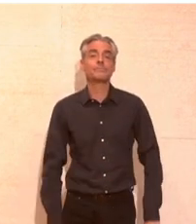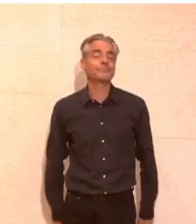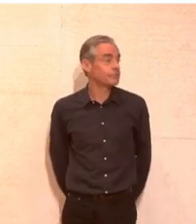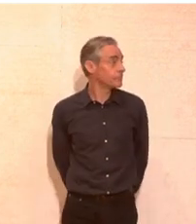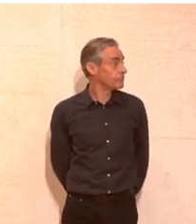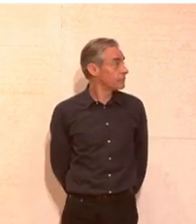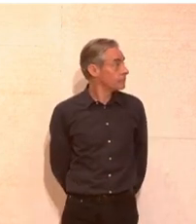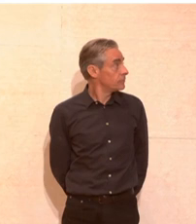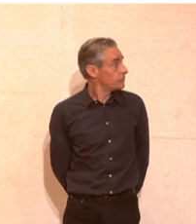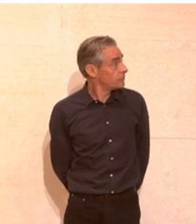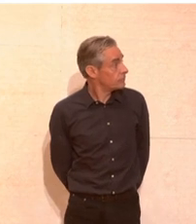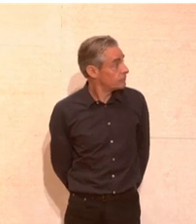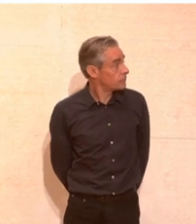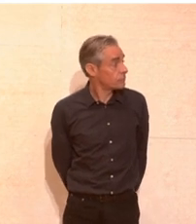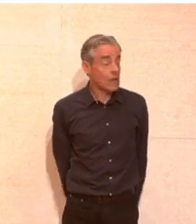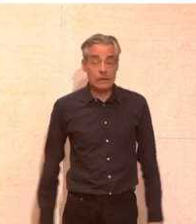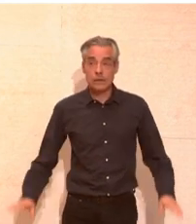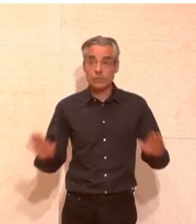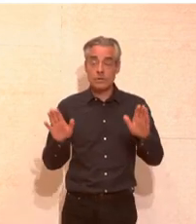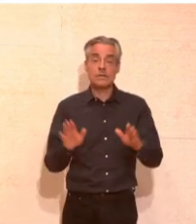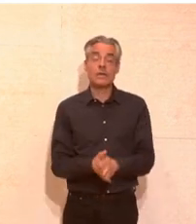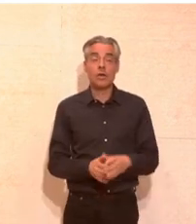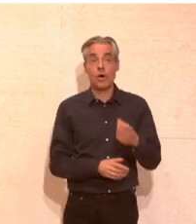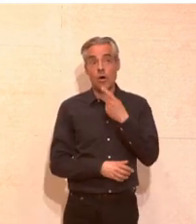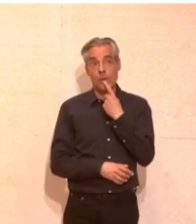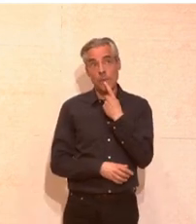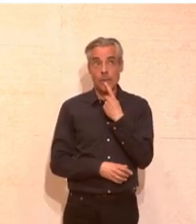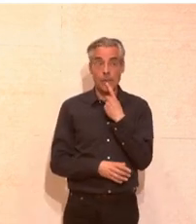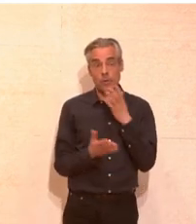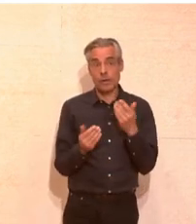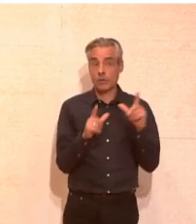Très bien, donc je vais déjà commencer oralement le temps que les diapositives vont arriver.